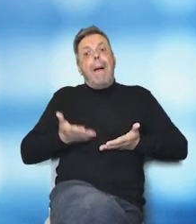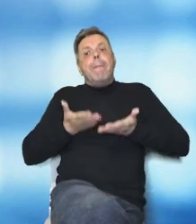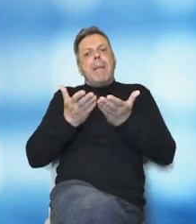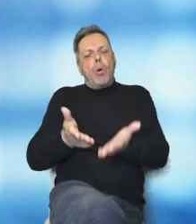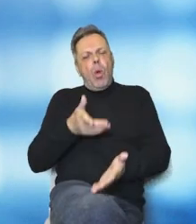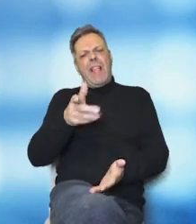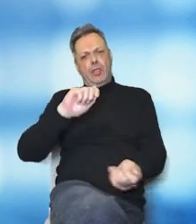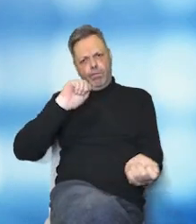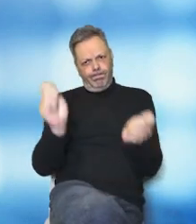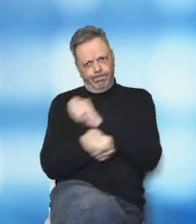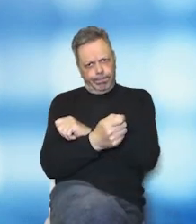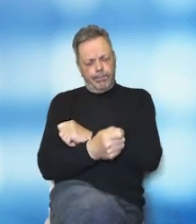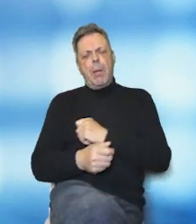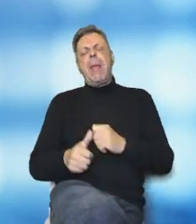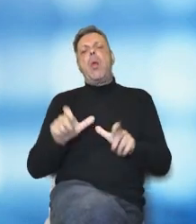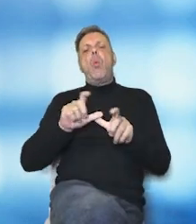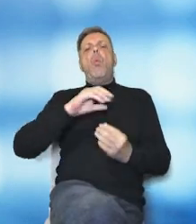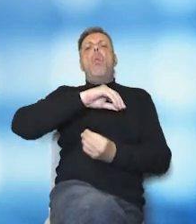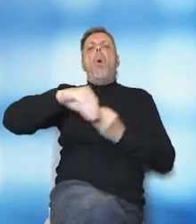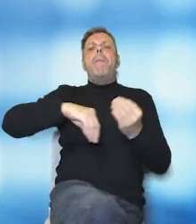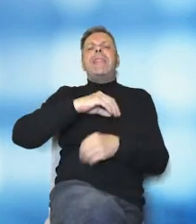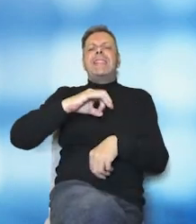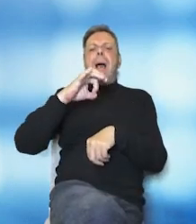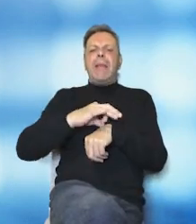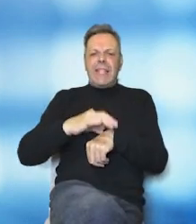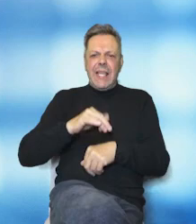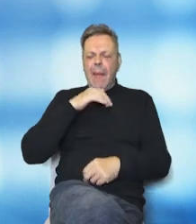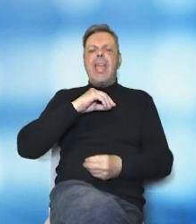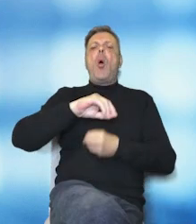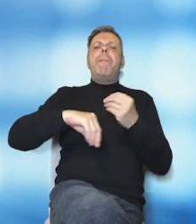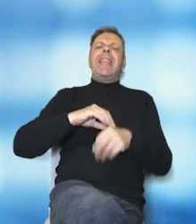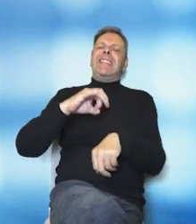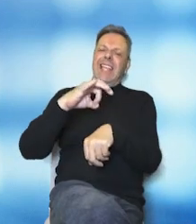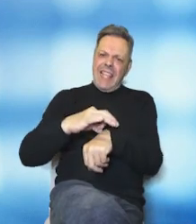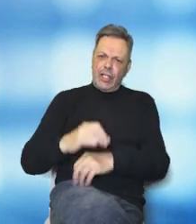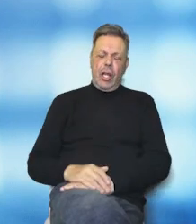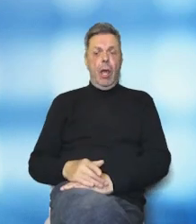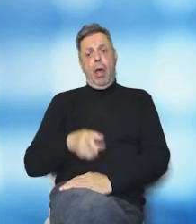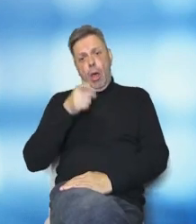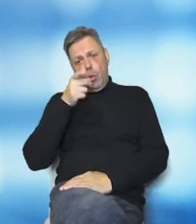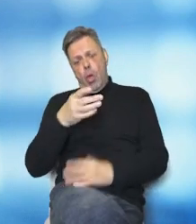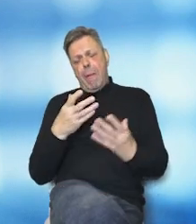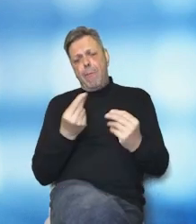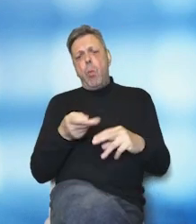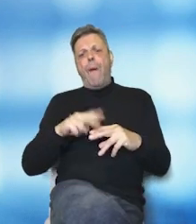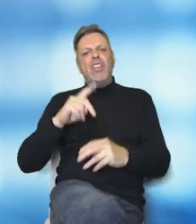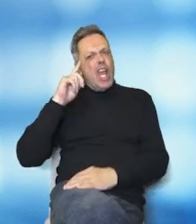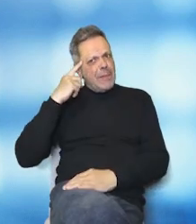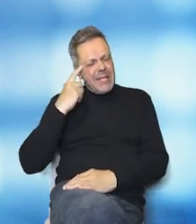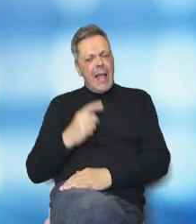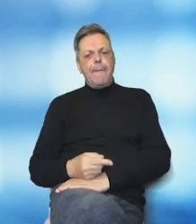to promijeni u obiteljska medicina i obiteljski liječnik. To ima puno više